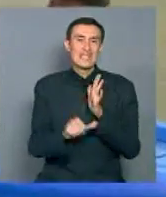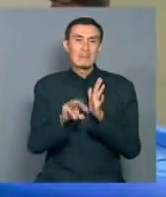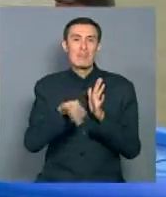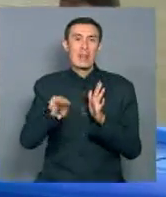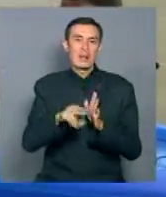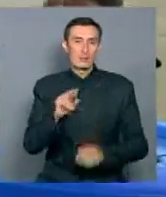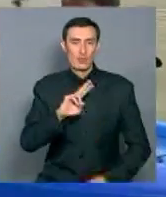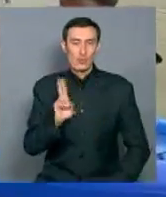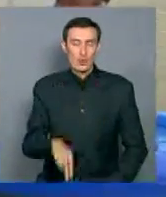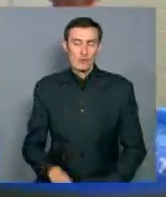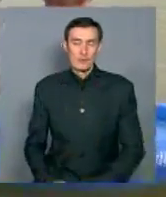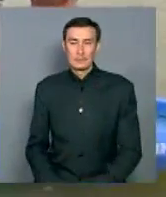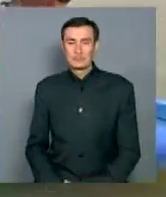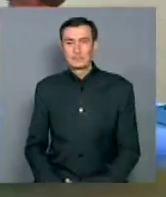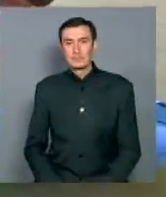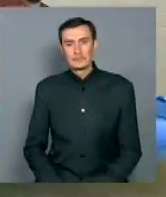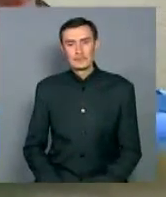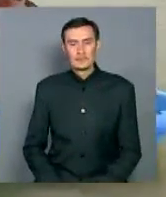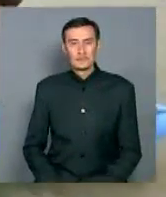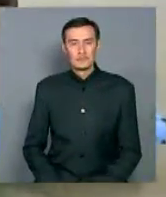миллиардов долларов.